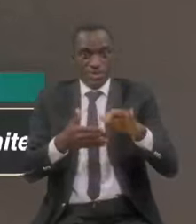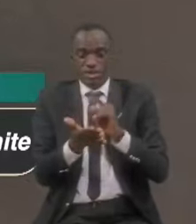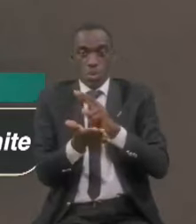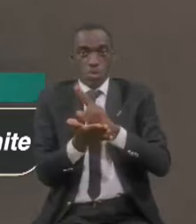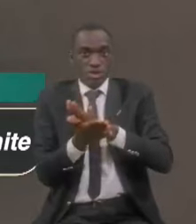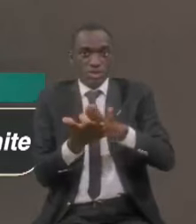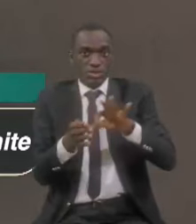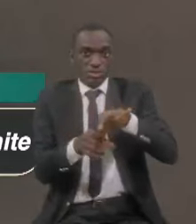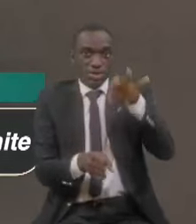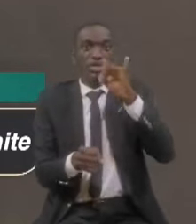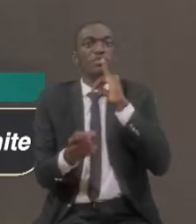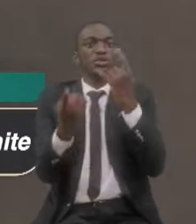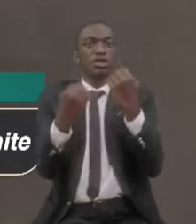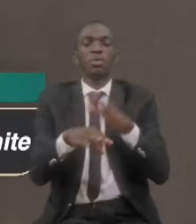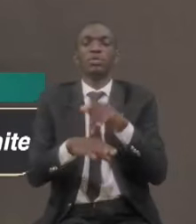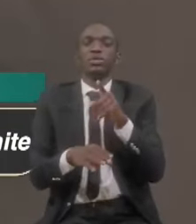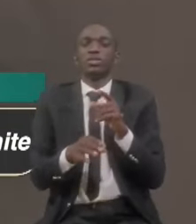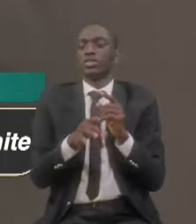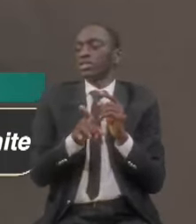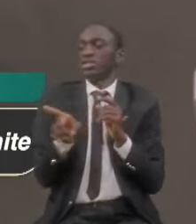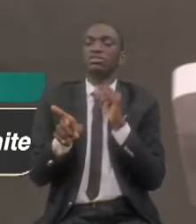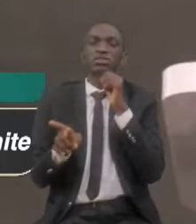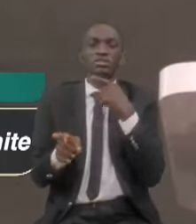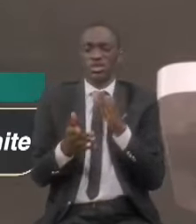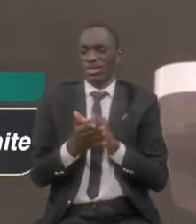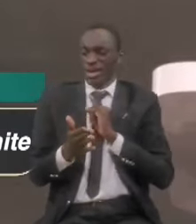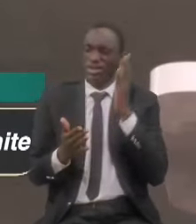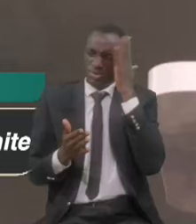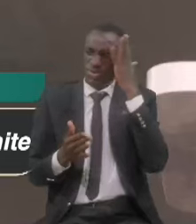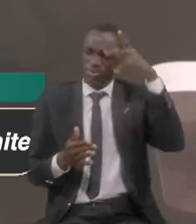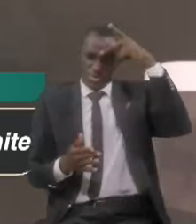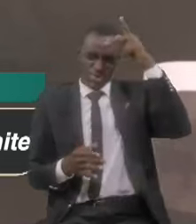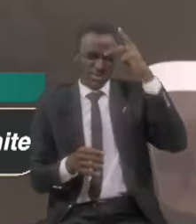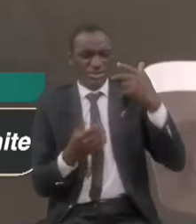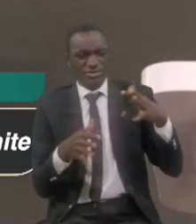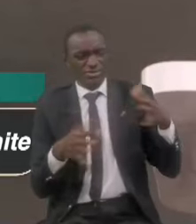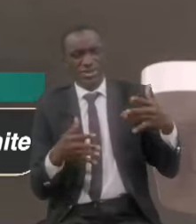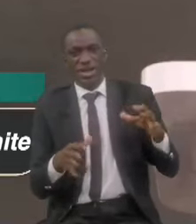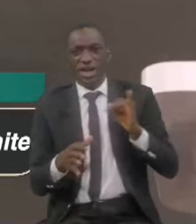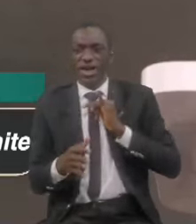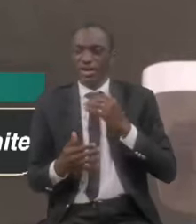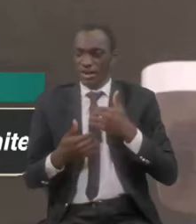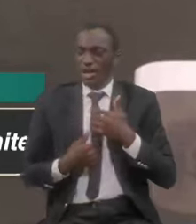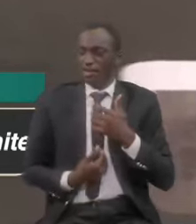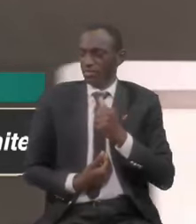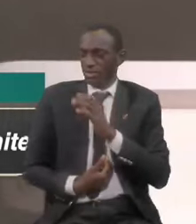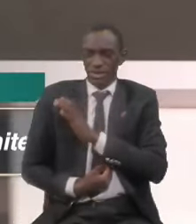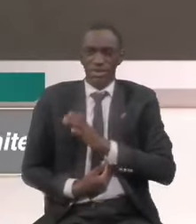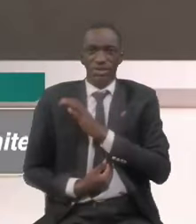n'a pas dit, ah bon, nous avons déjà assez de qualité, nous avons assez de caractère, nous avons assez de